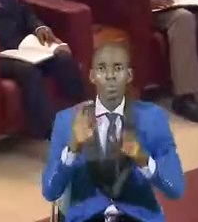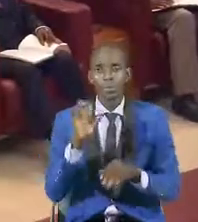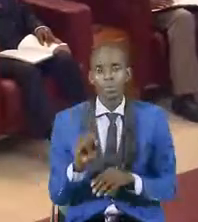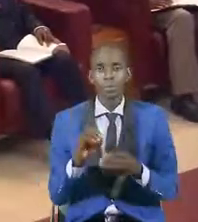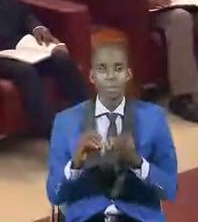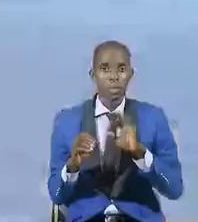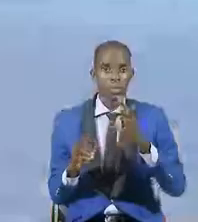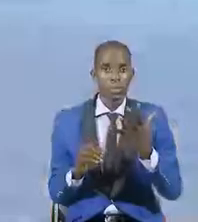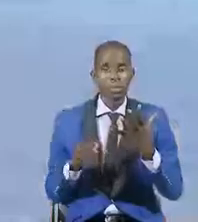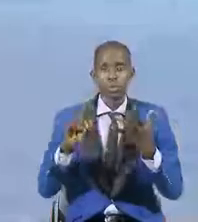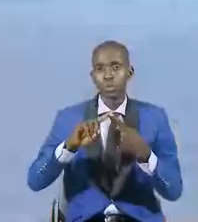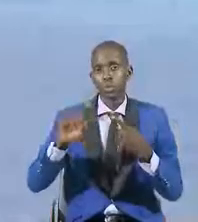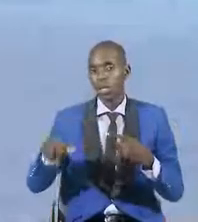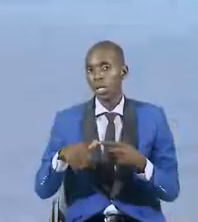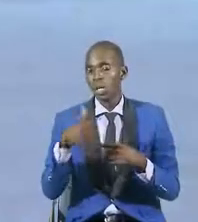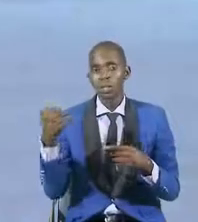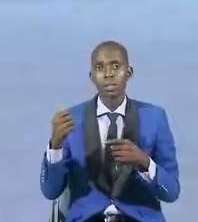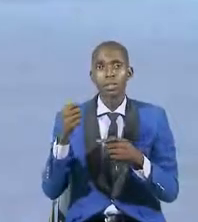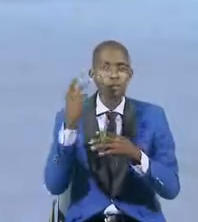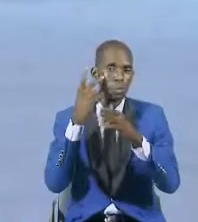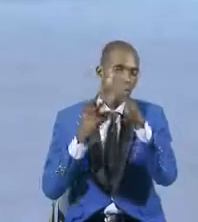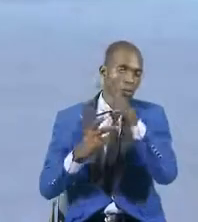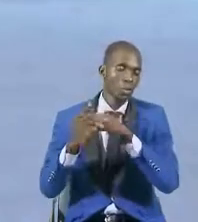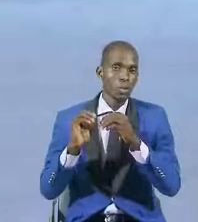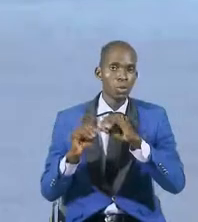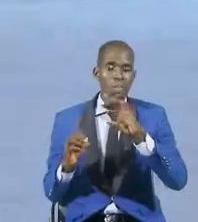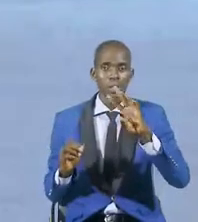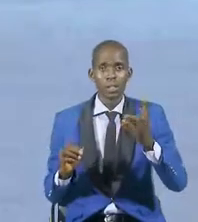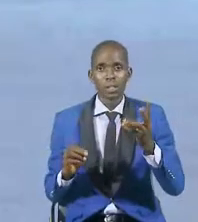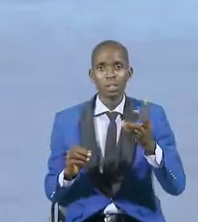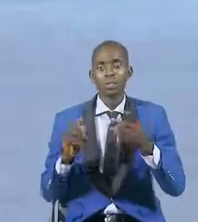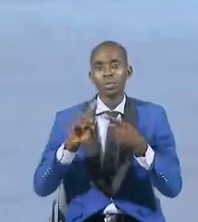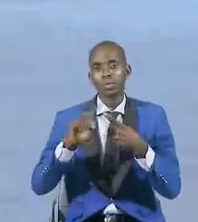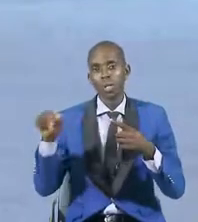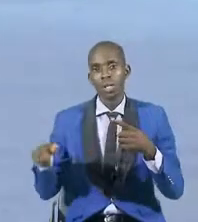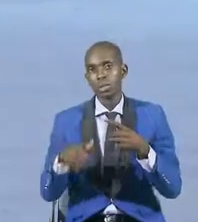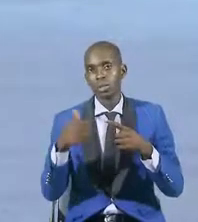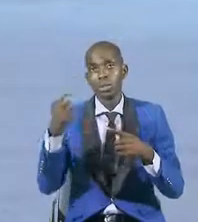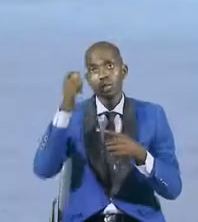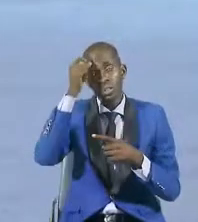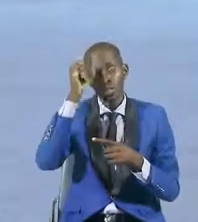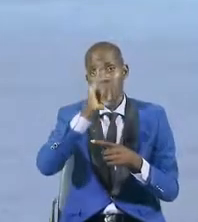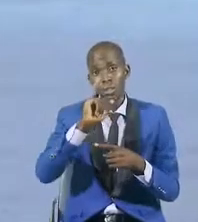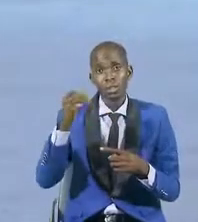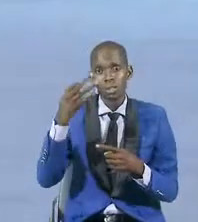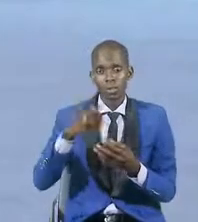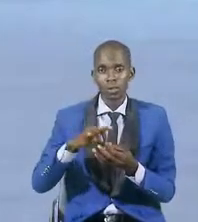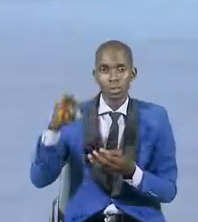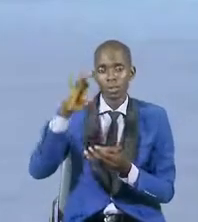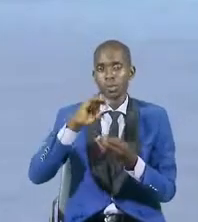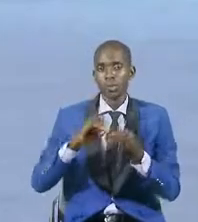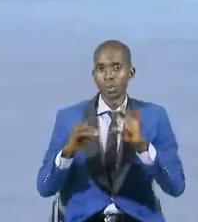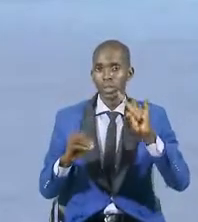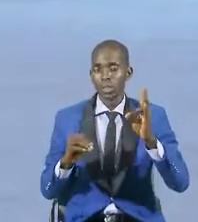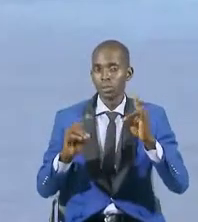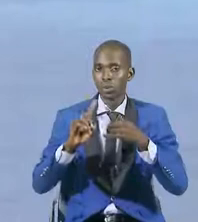des miracles. Numéro 5. À un autre, la prophétie. Numéro 6. À un autre, le discernement des esprits.